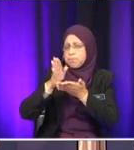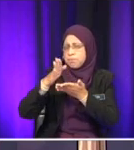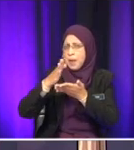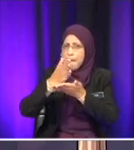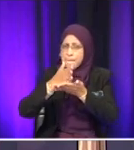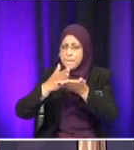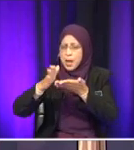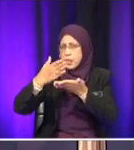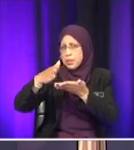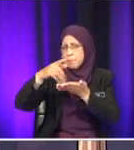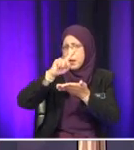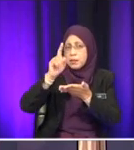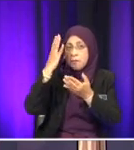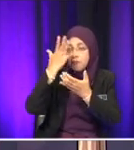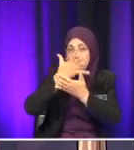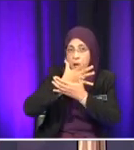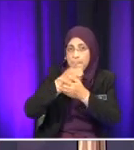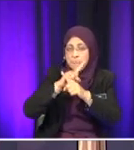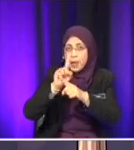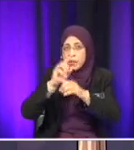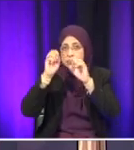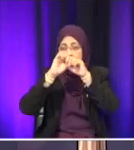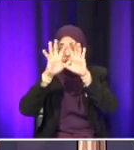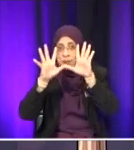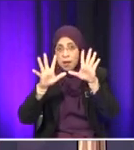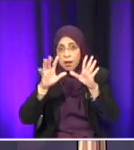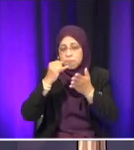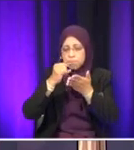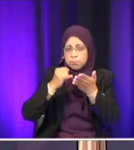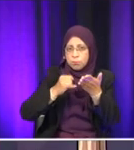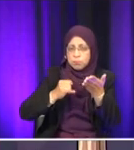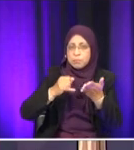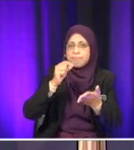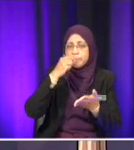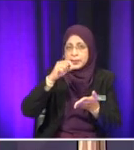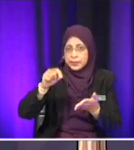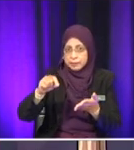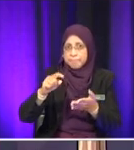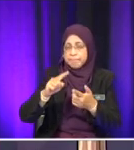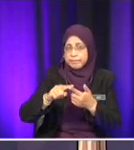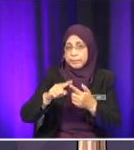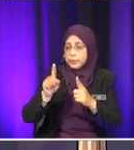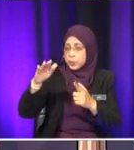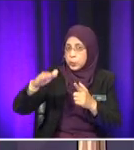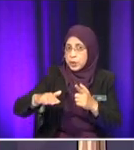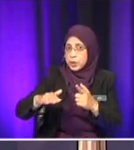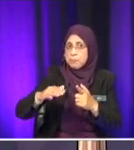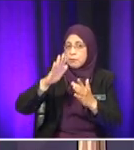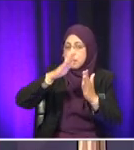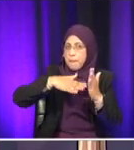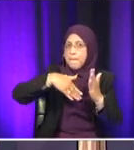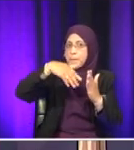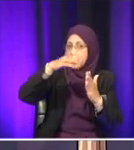yang baik Kalau media Basah nih oke dengan caitan terus kita mampu menghasilkan